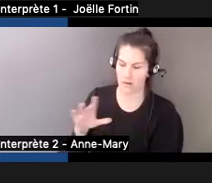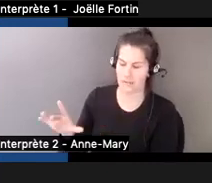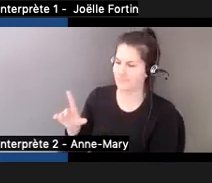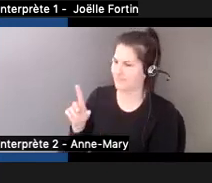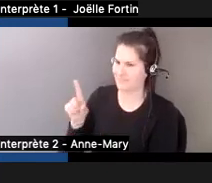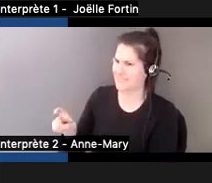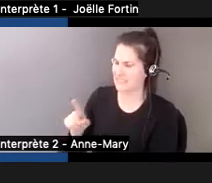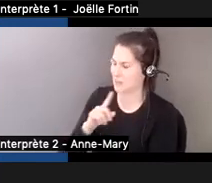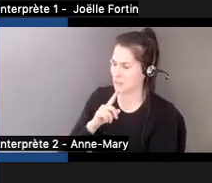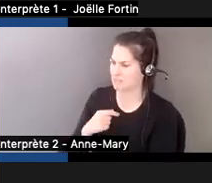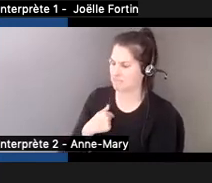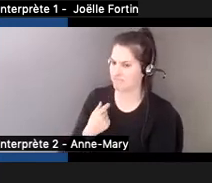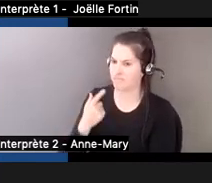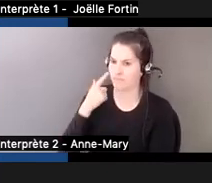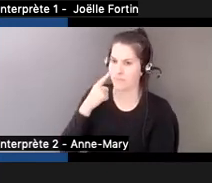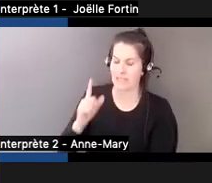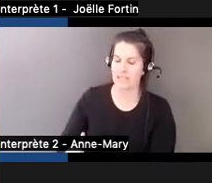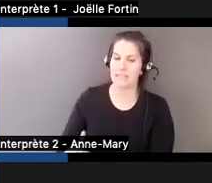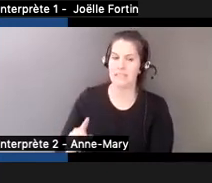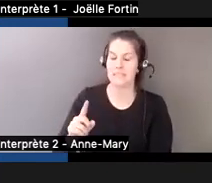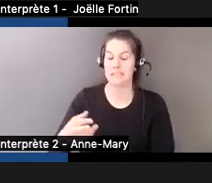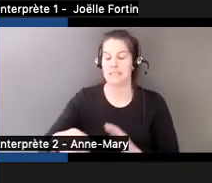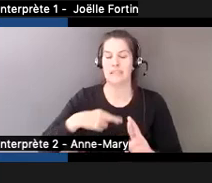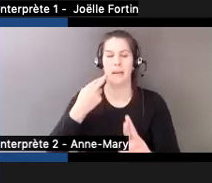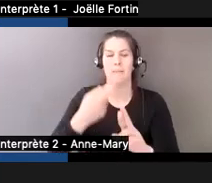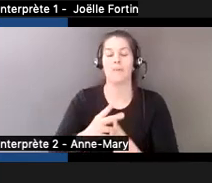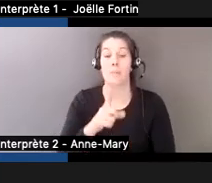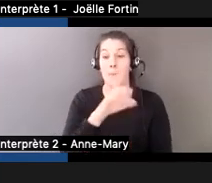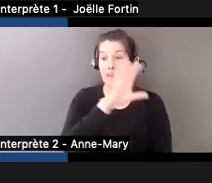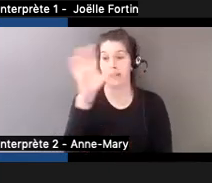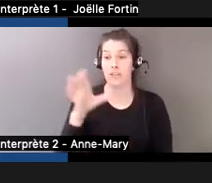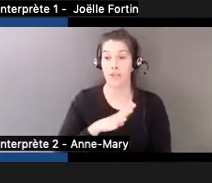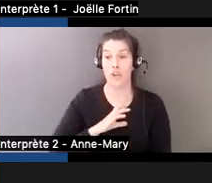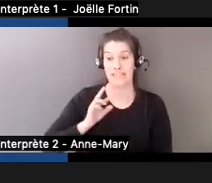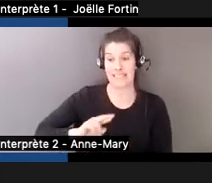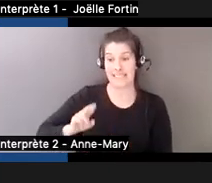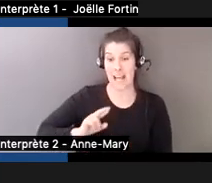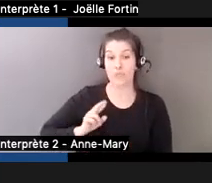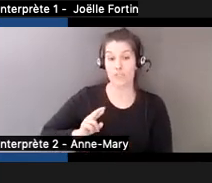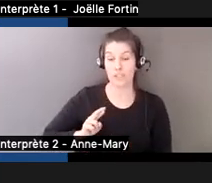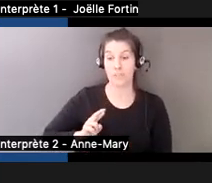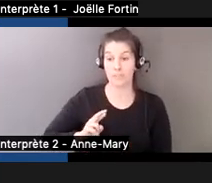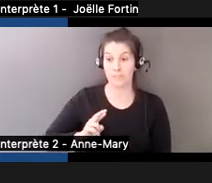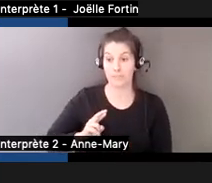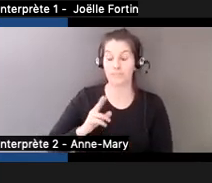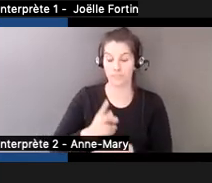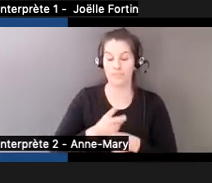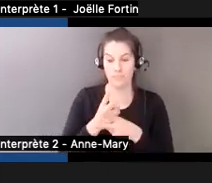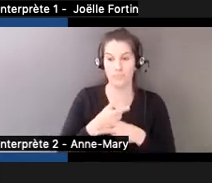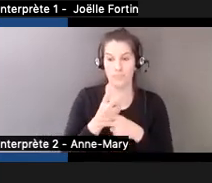ici à Québec, c'est une première au Canada, une résidence soins de longue durée va